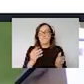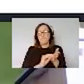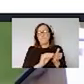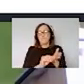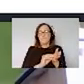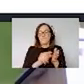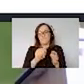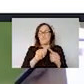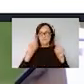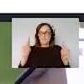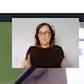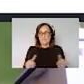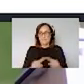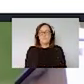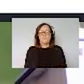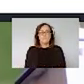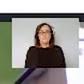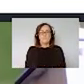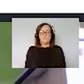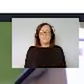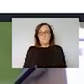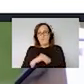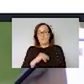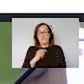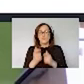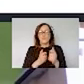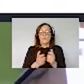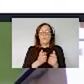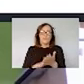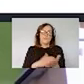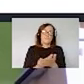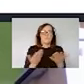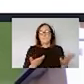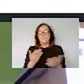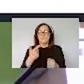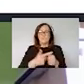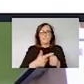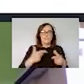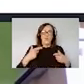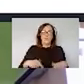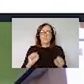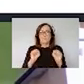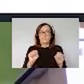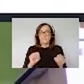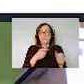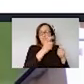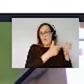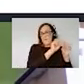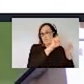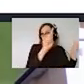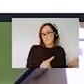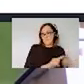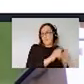na tych Państwa jamboardach. Mogę zrobić w ten sposób, że na przykład 20 osób bierze i robi swoją tablicę, to